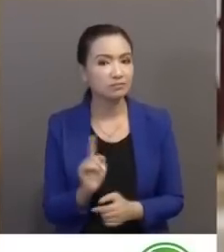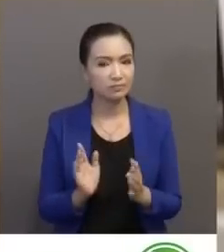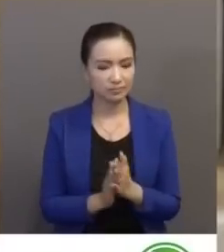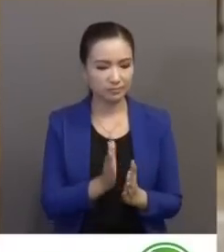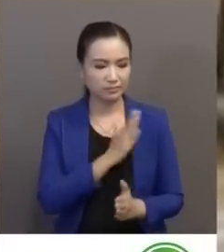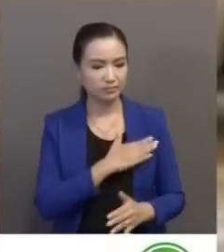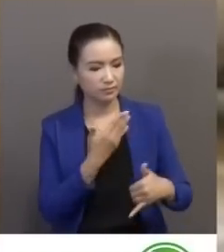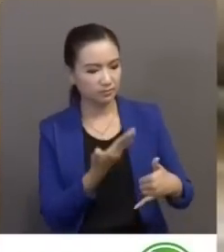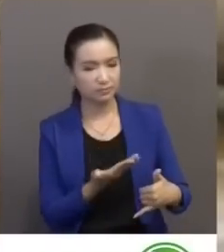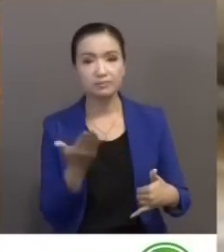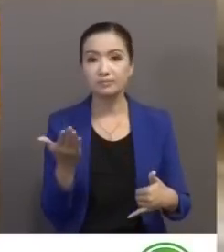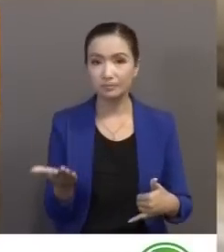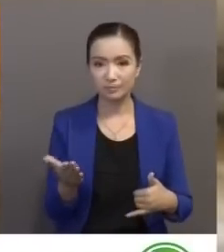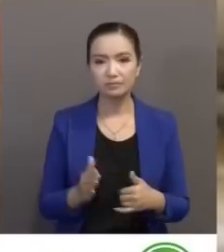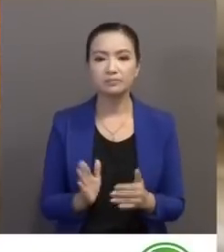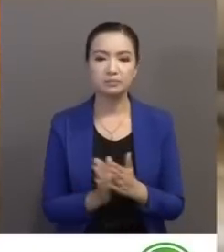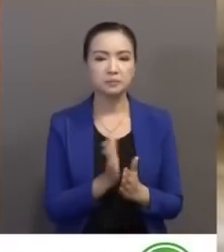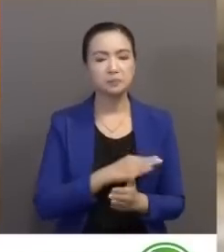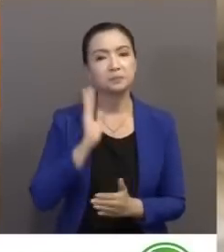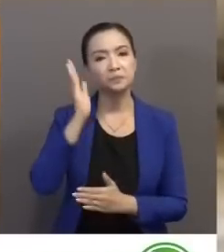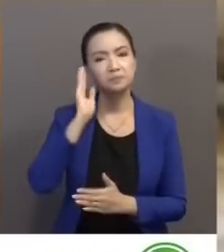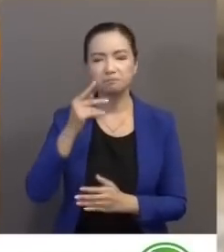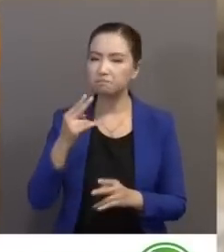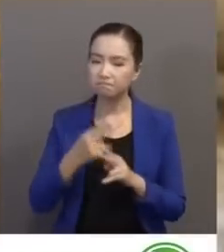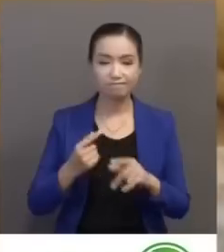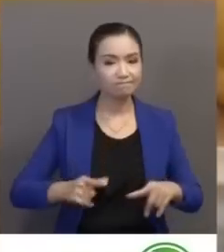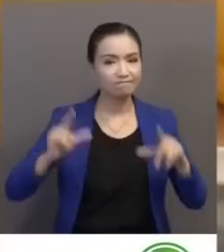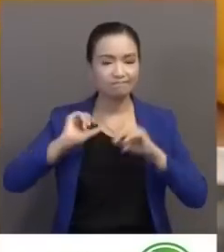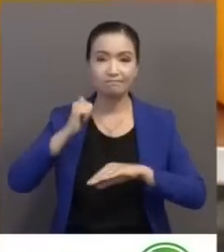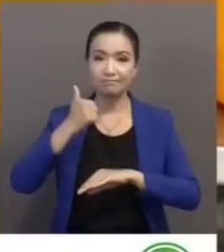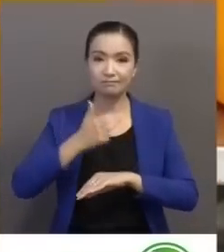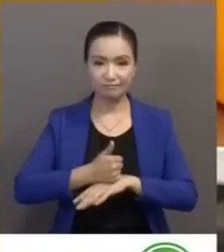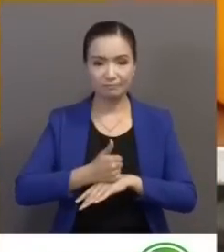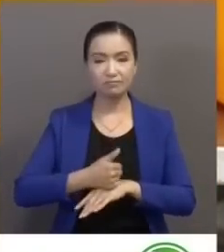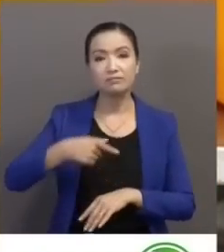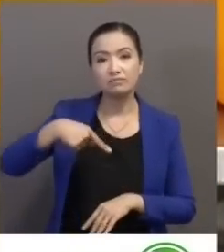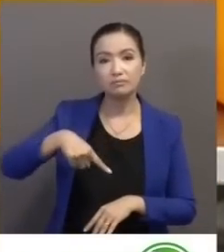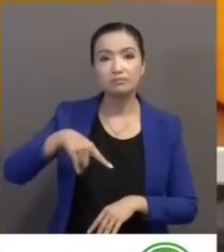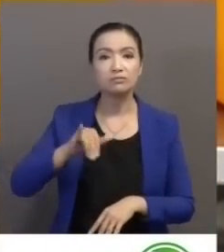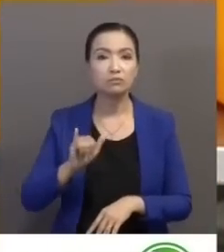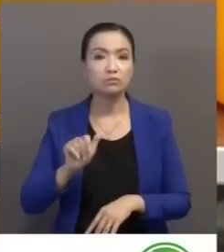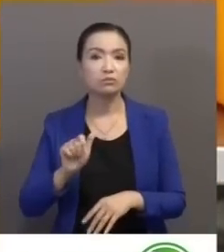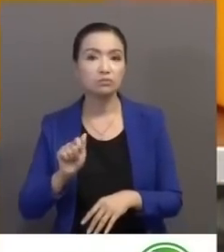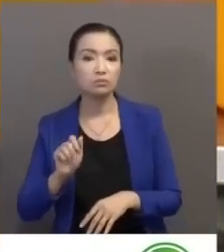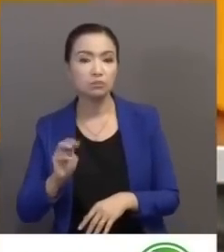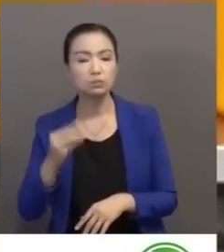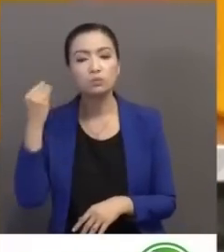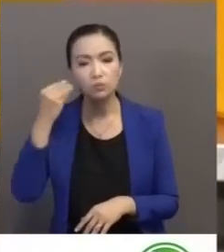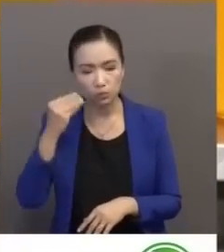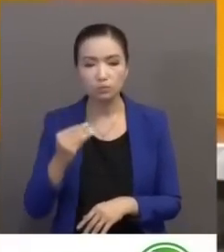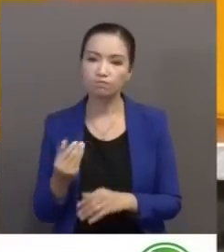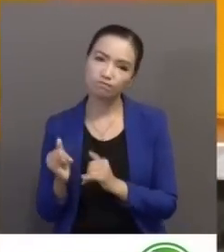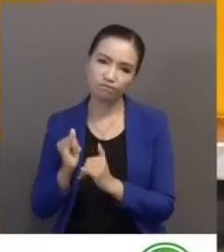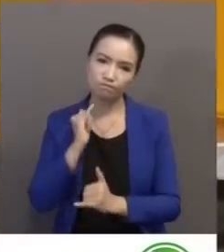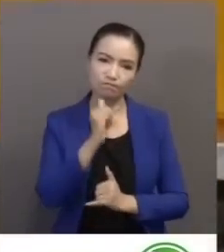พยอมกัลยาโนพระนักเทศชื่อดังเป็นเจ้าอาวาสวัดแน่นอนว่าในแต่ละวันวัดสวนแก้วต้องมีราย